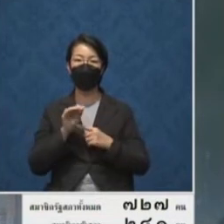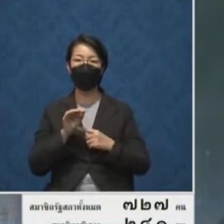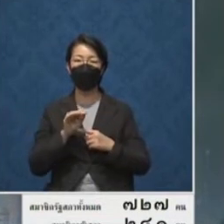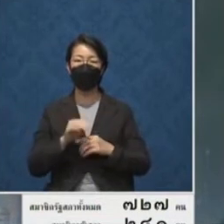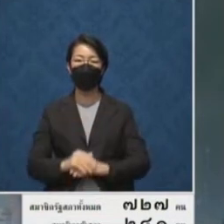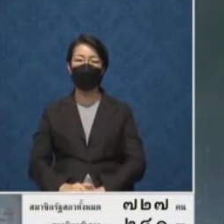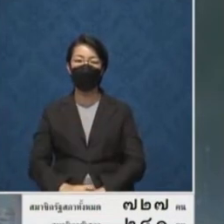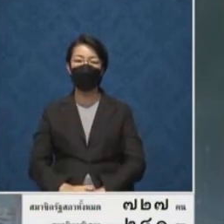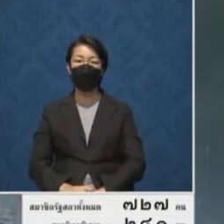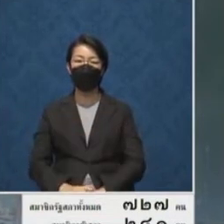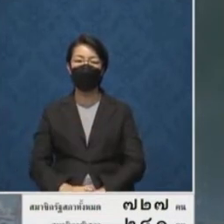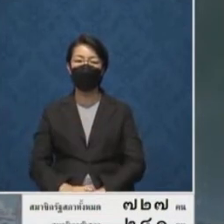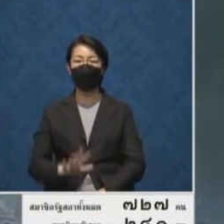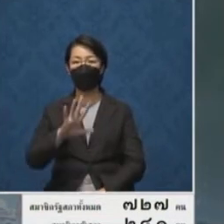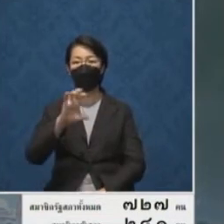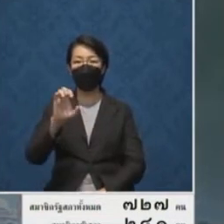รับหลักการครับ